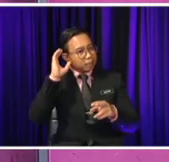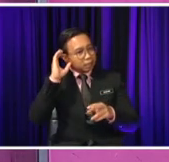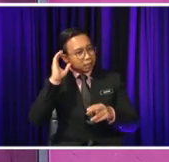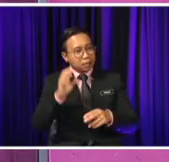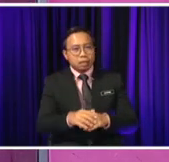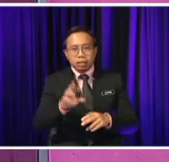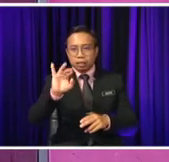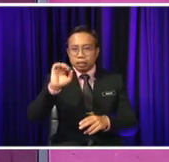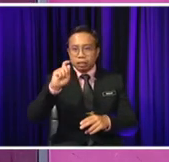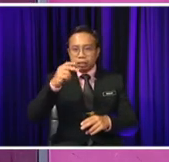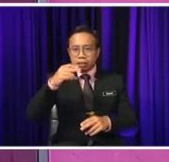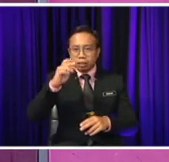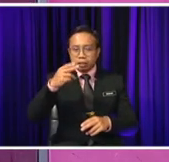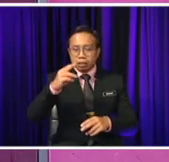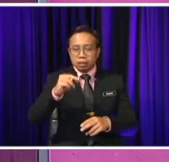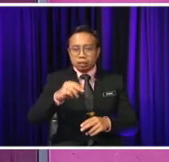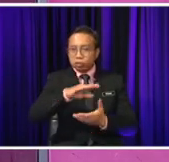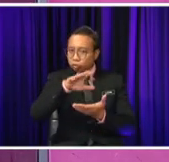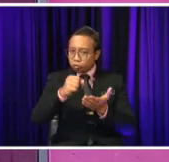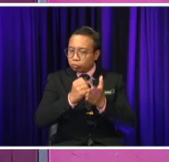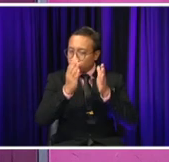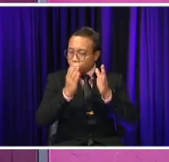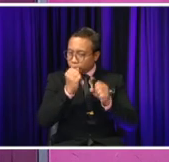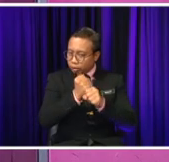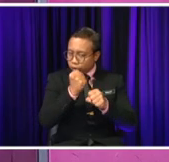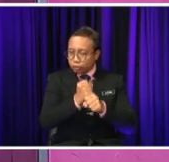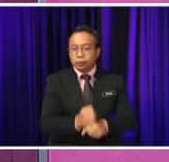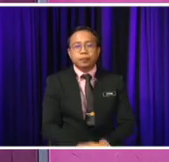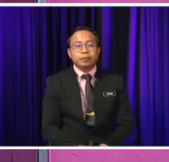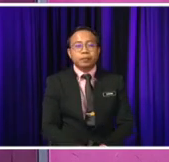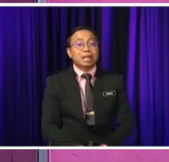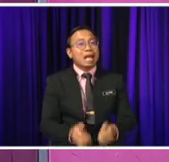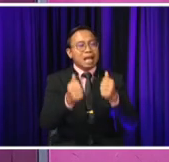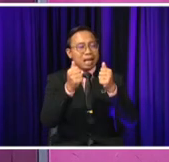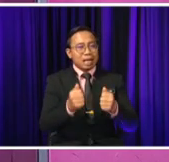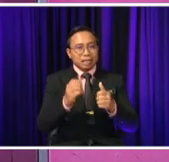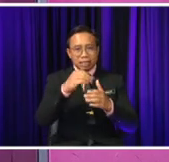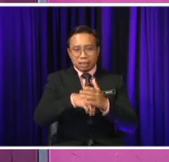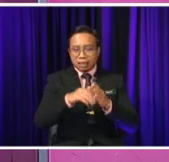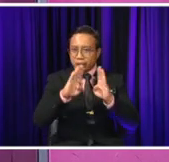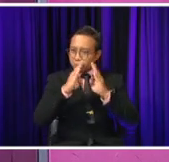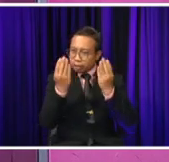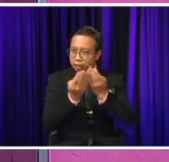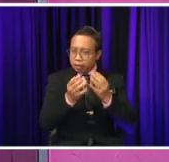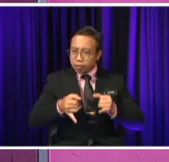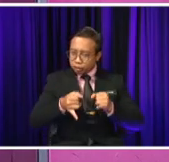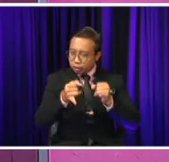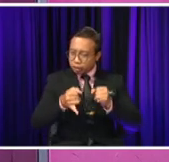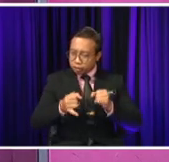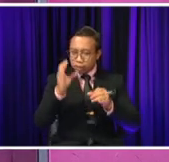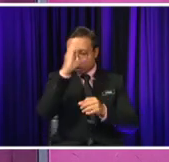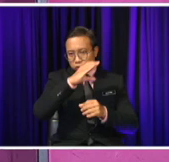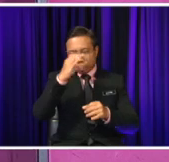rintihan suara para pekerja atau para ahli dalam persatuan jalan-jalan cari ilmu